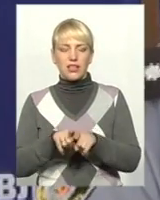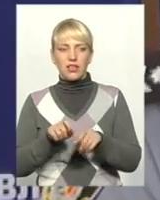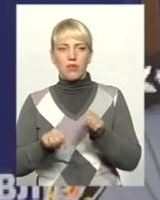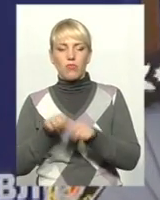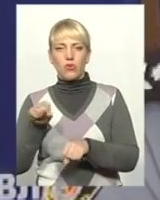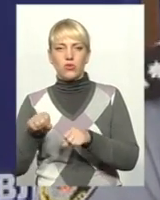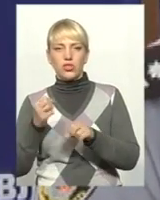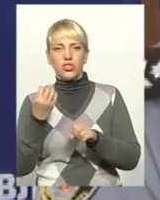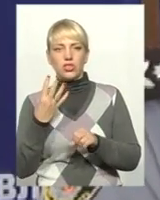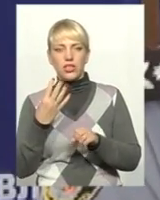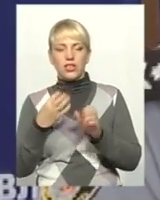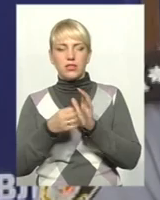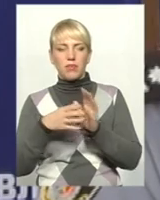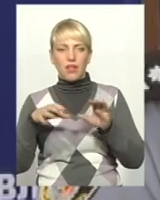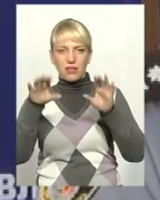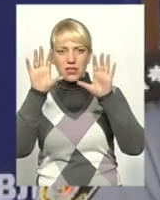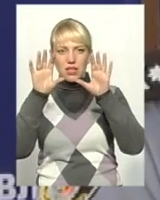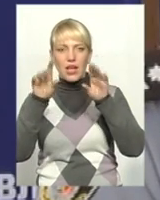Складено 15 таких